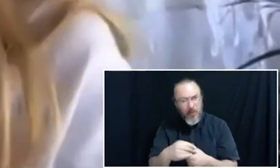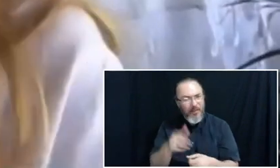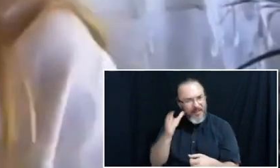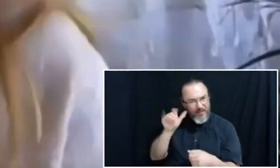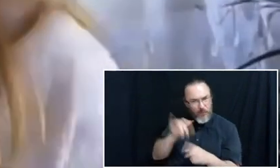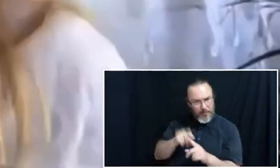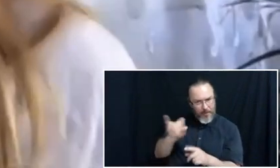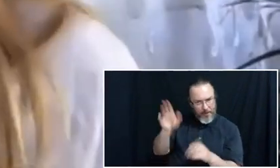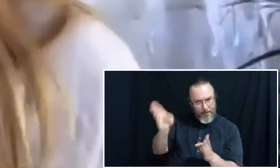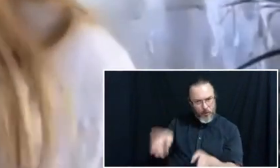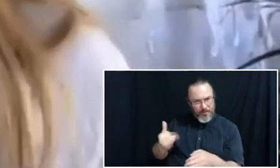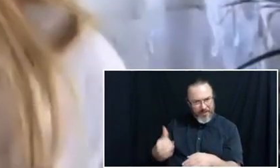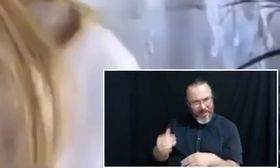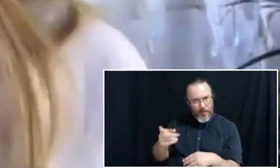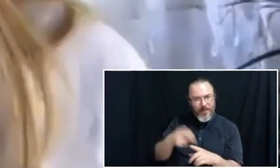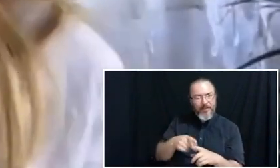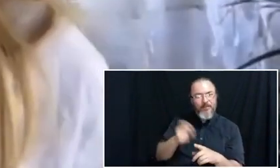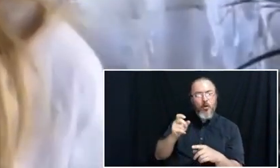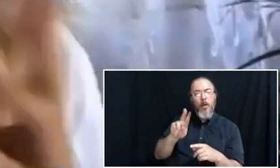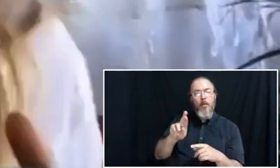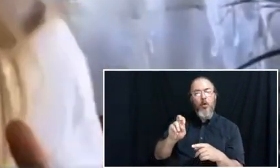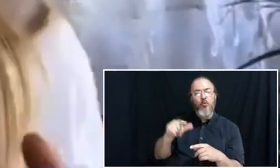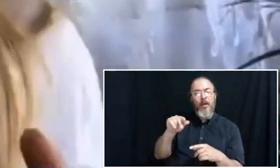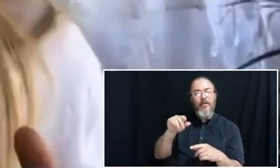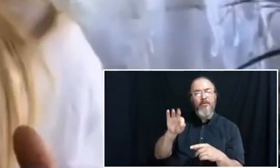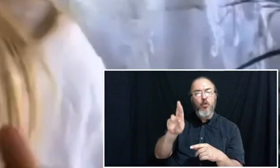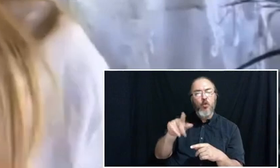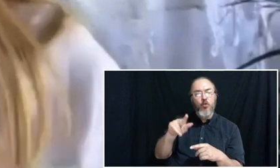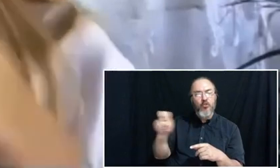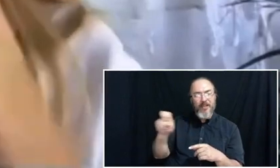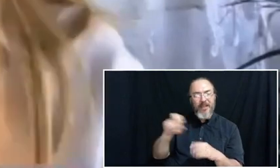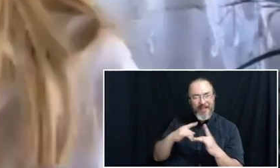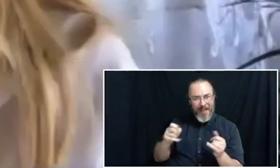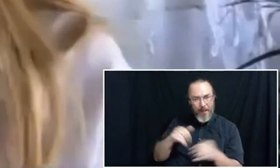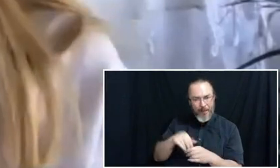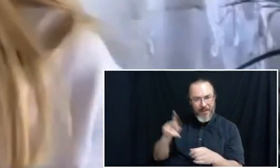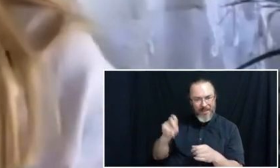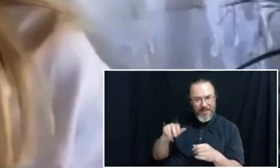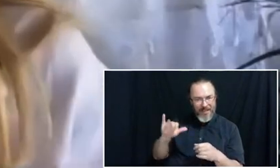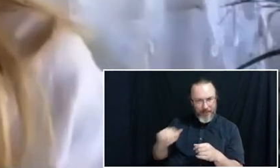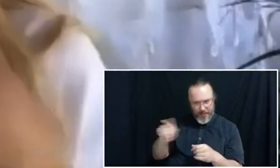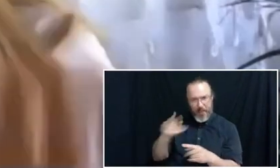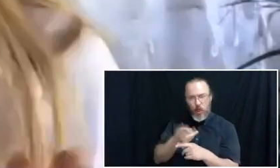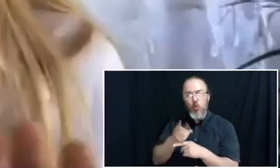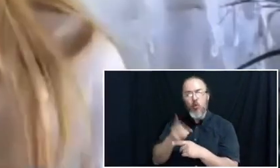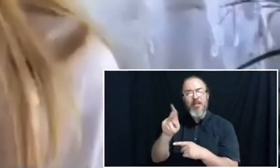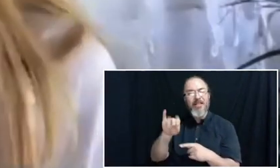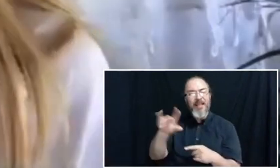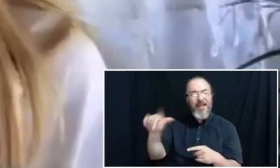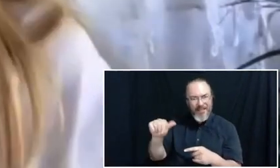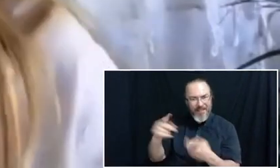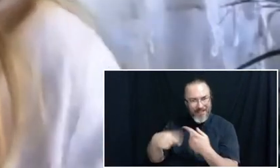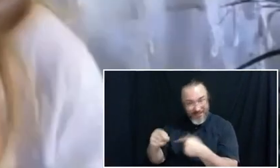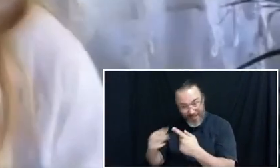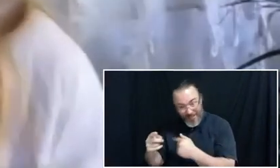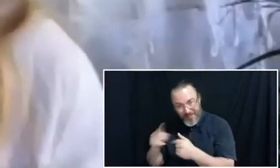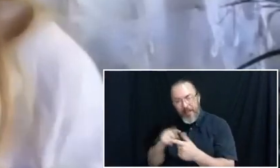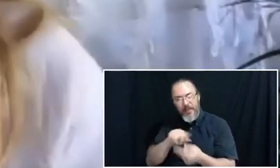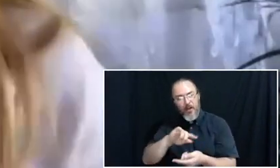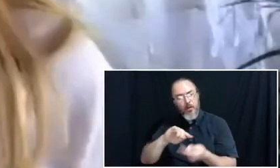Anthony nous rejoint du camp de réfugiés de Kakuma au Kenya. Il va s'adresser à nous en utilisant la langue kényane des signes. Ces signes seront